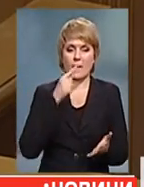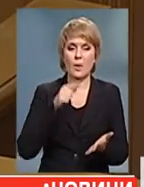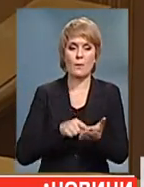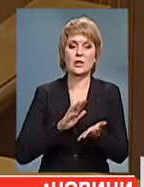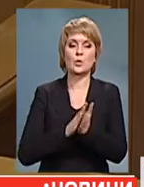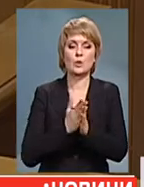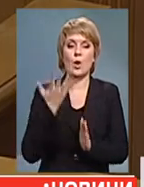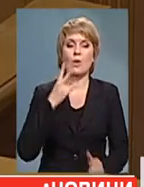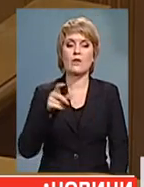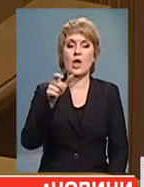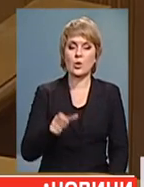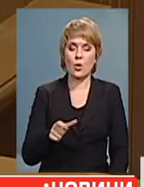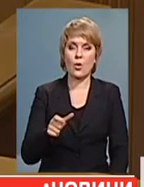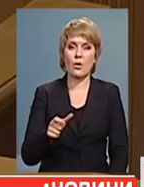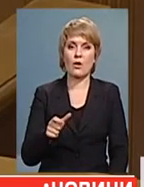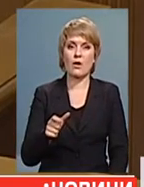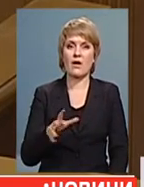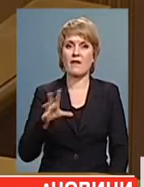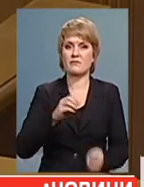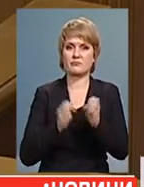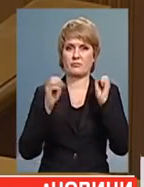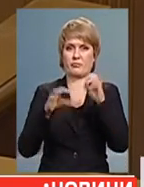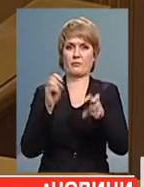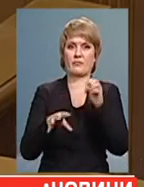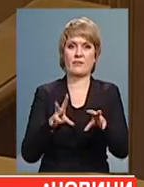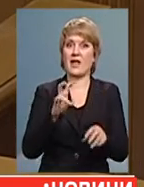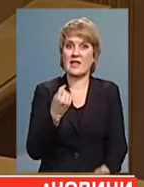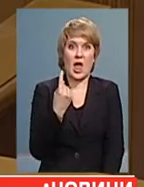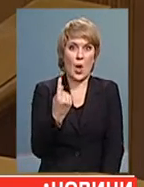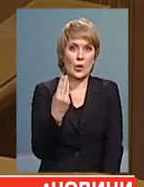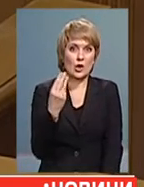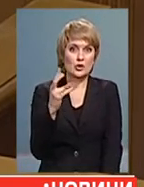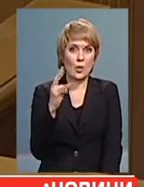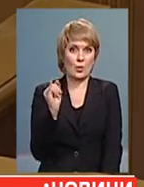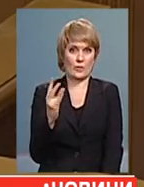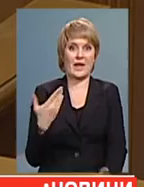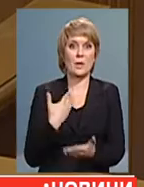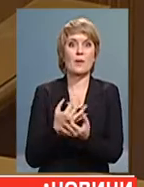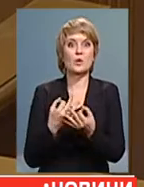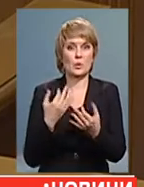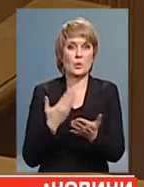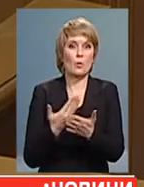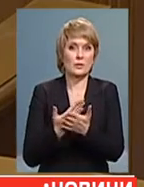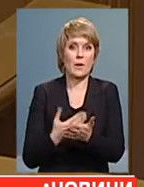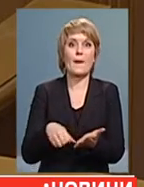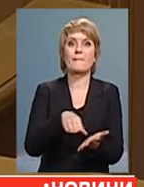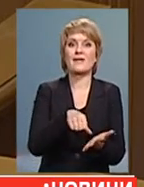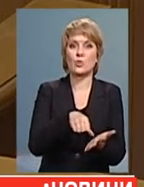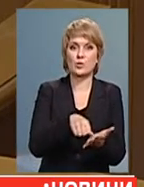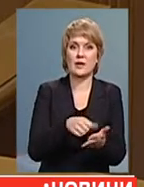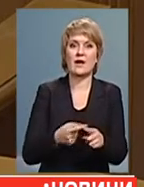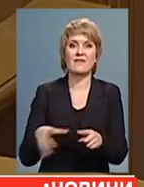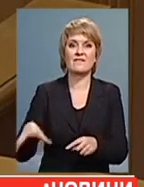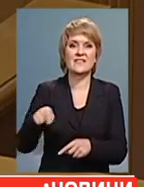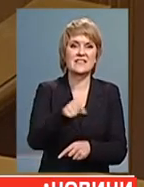ситуацію, коли на нього вішаються усі собаки. Але ж не один Шокін, якщо ми допускаємо це, брав участь у цих